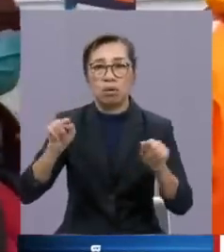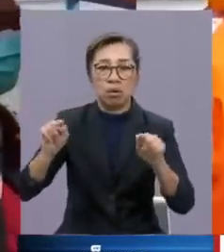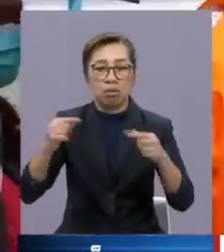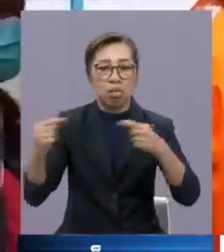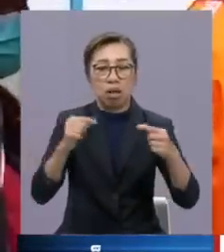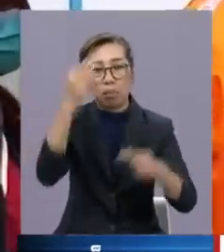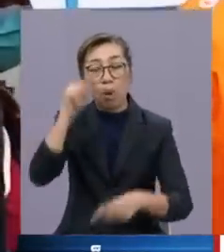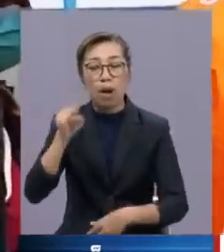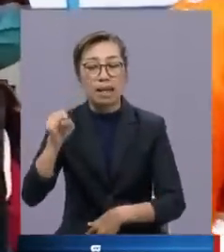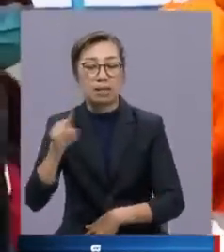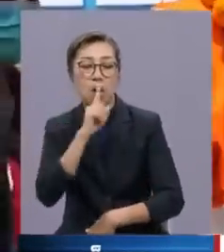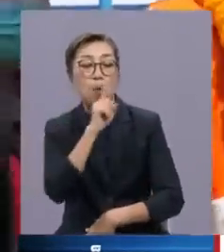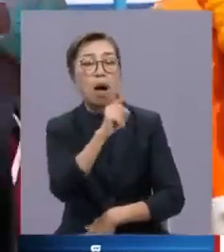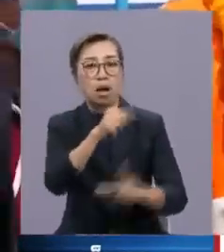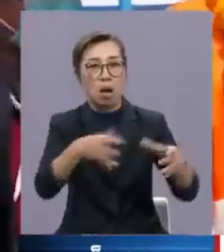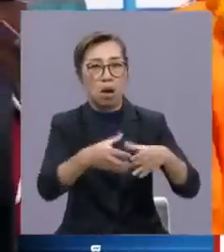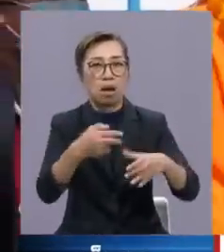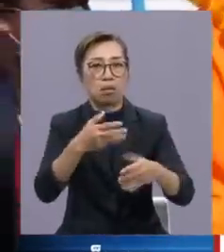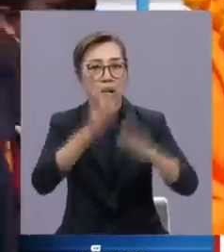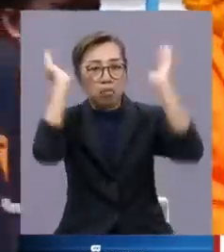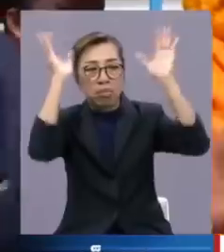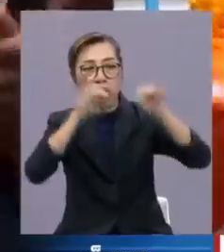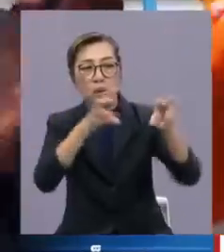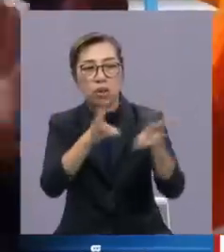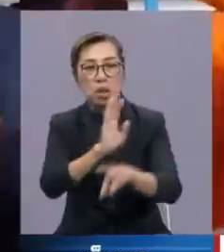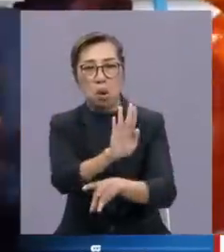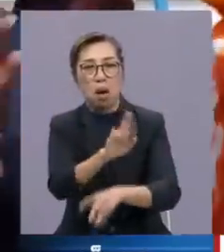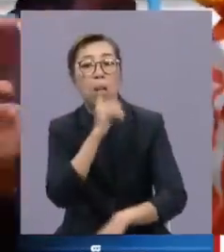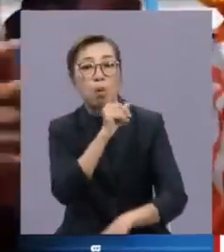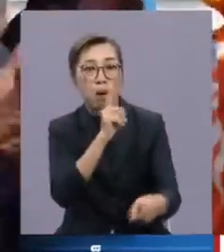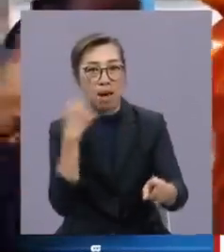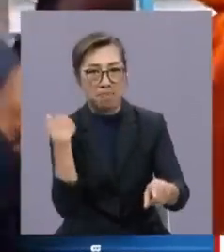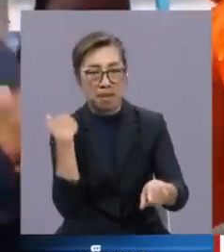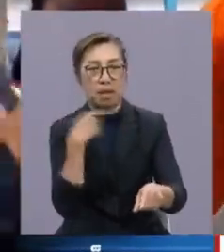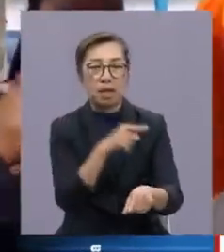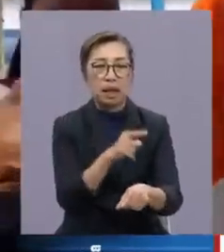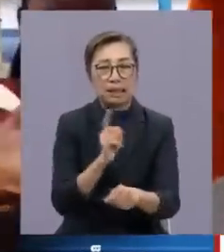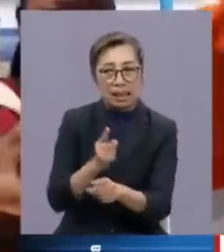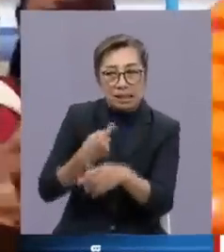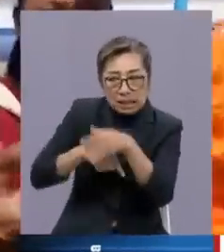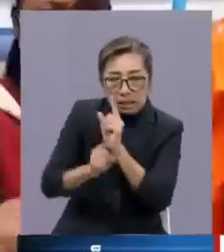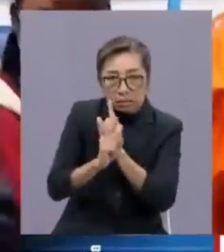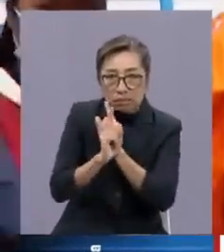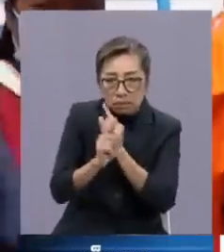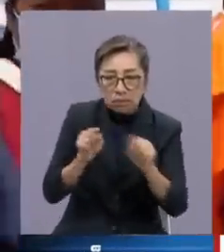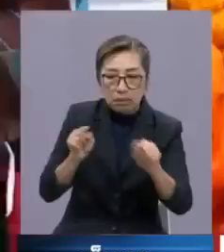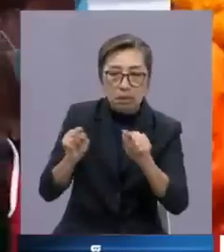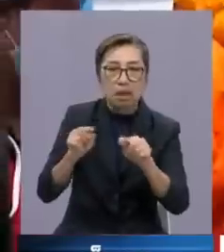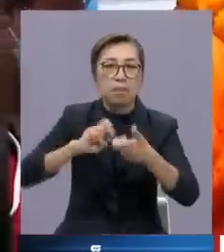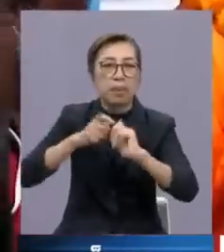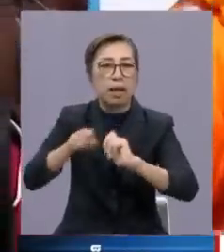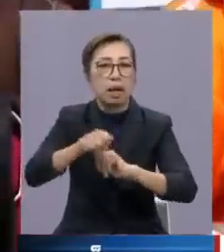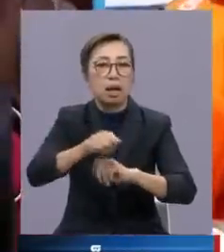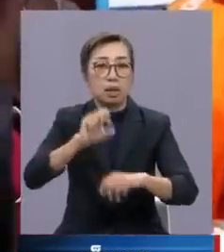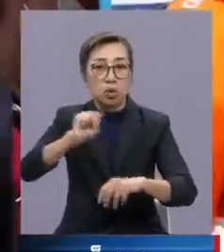วิพากษ์วิจารณ์แนวทางการหาเสียงของทางก้าวไกลแต่ลึกๆแล้วเนี่ยมีรายงานว่าทั้งคู่ขัดแย้งกันเรื่องของการจัดวางตัวผู้สมัครส.ส.